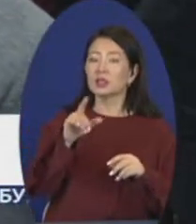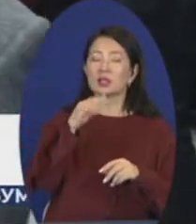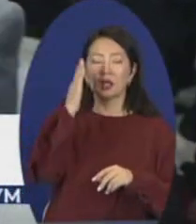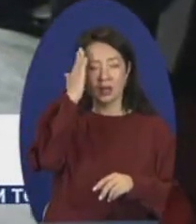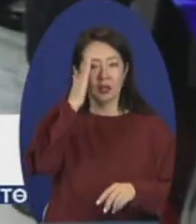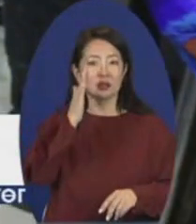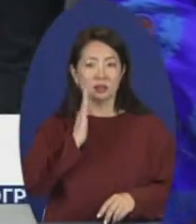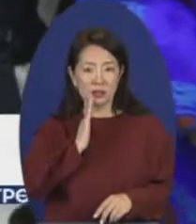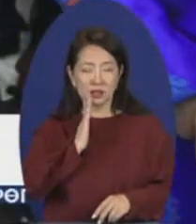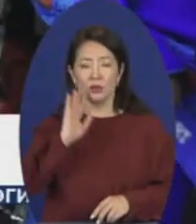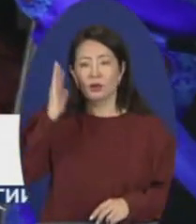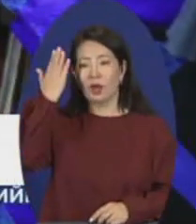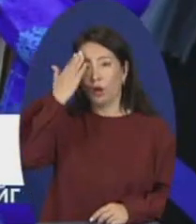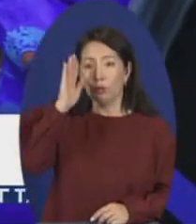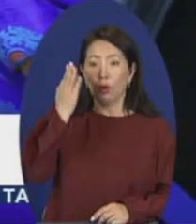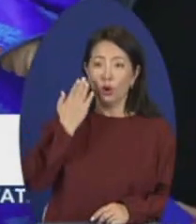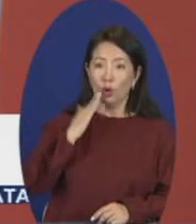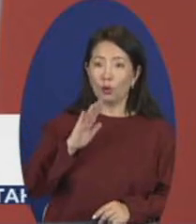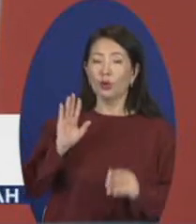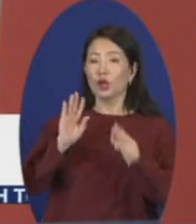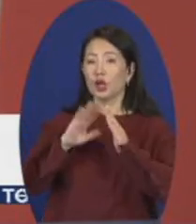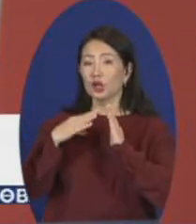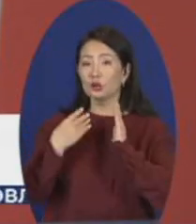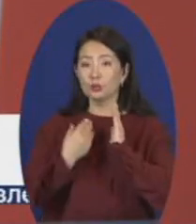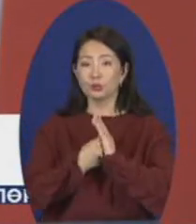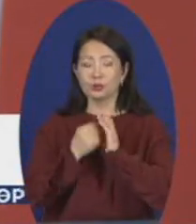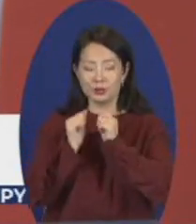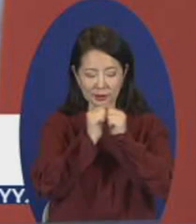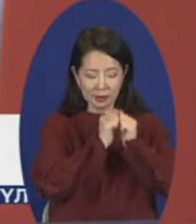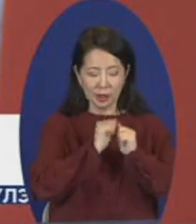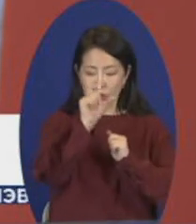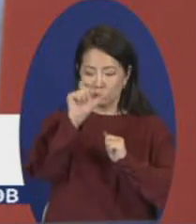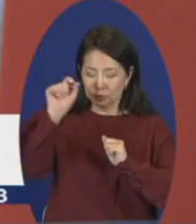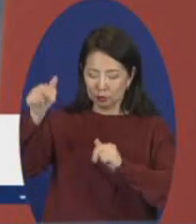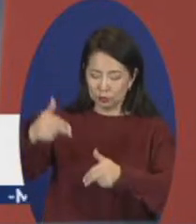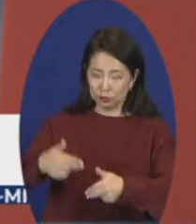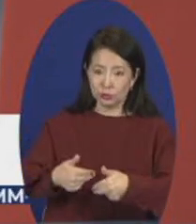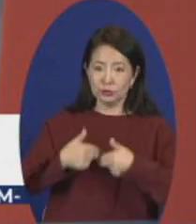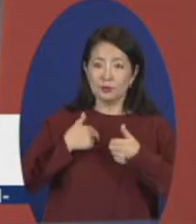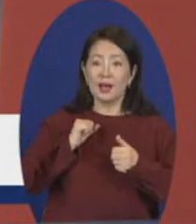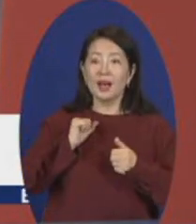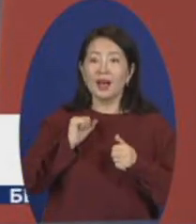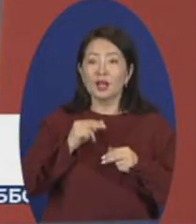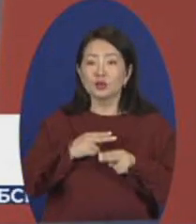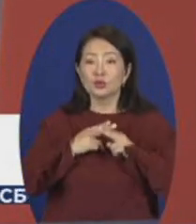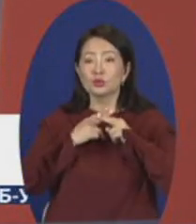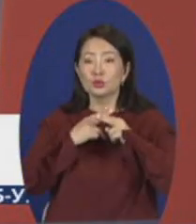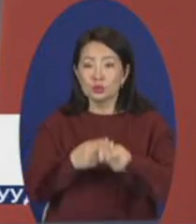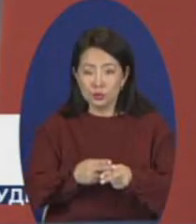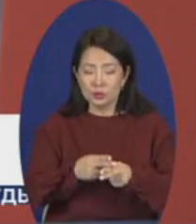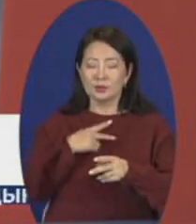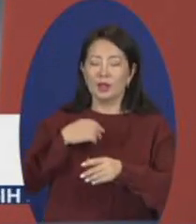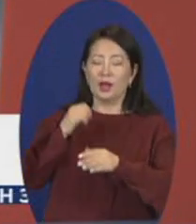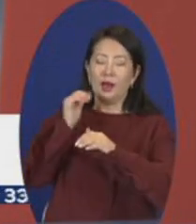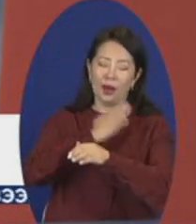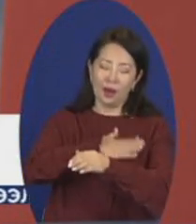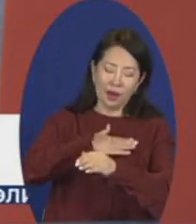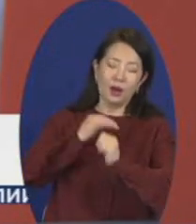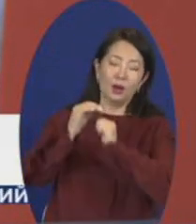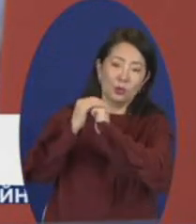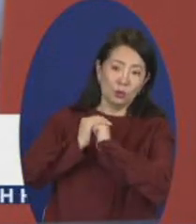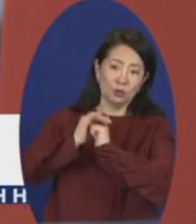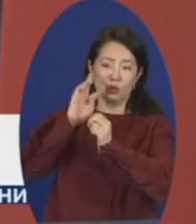эх, эмээ өвөө, гэр бүл, анд нөхдийнхээ ач тусыг, хайр хүндэтгэлийг захисан хэлсэн